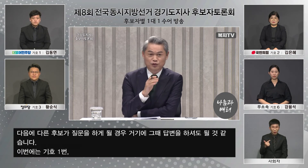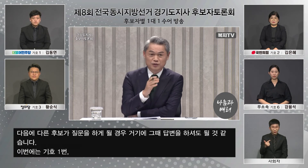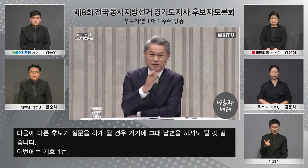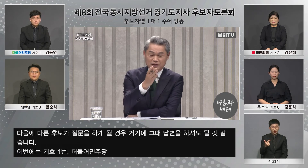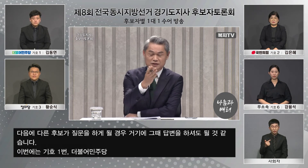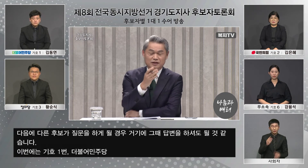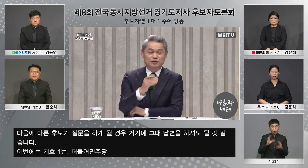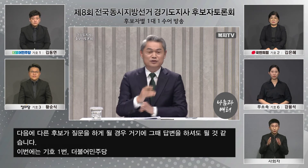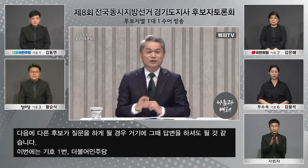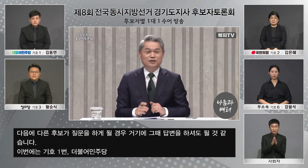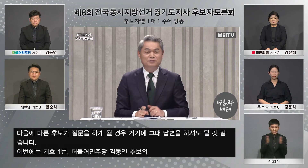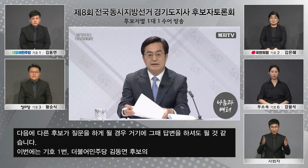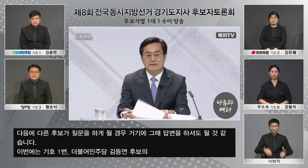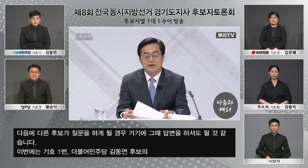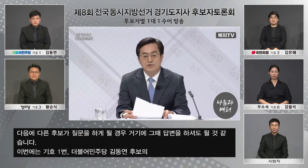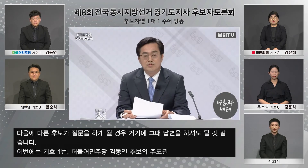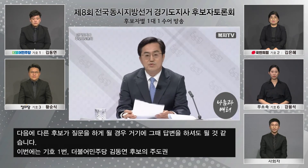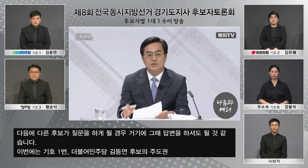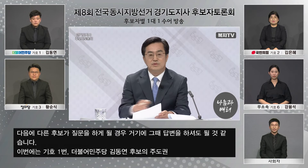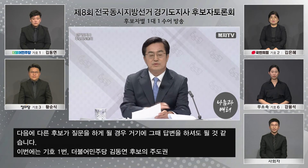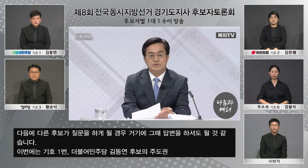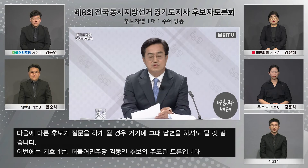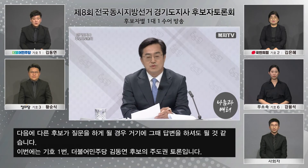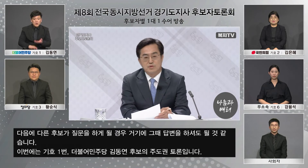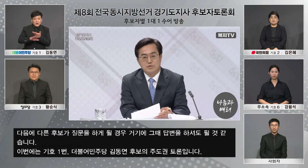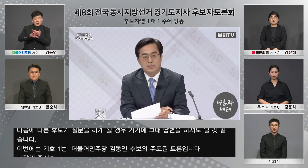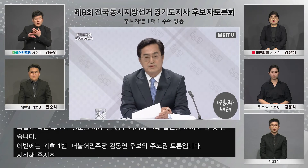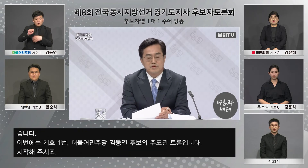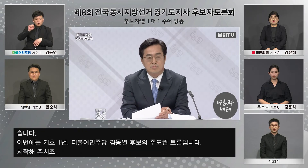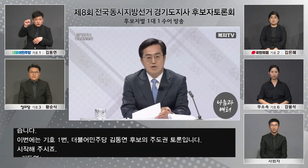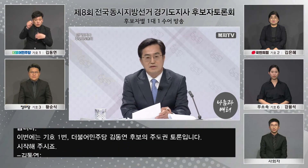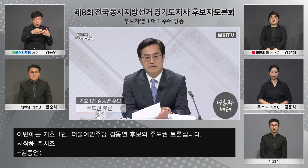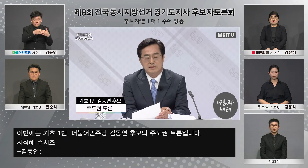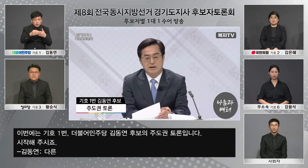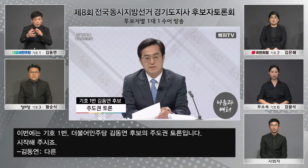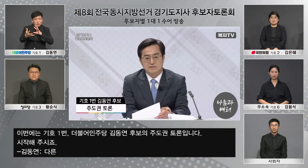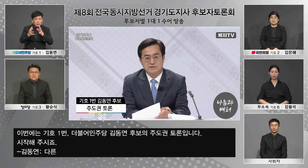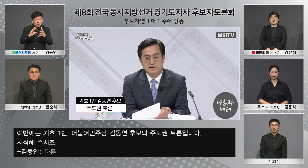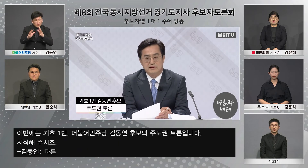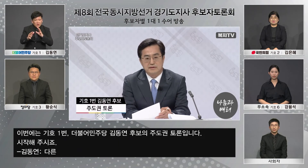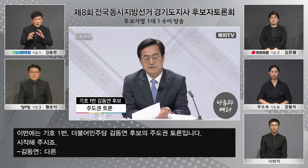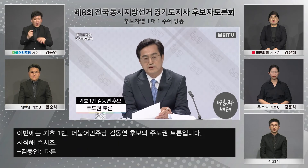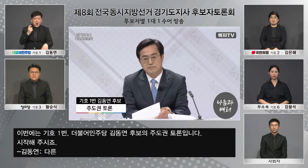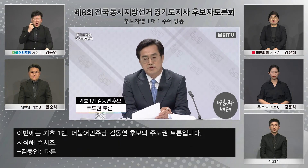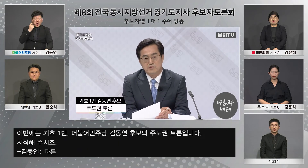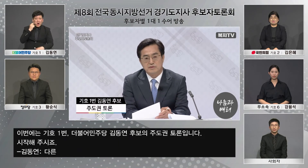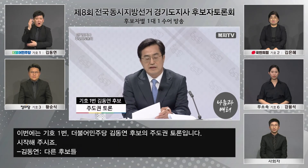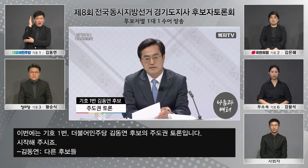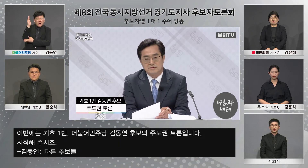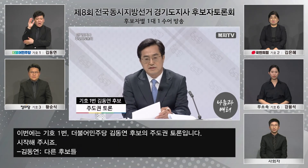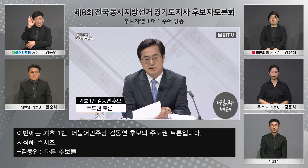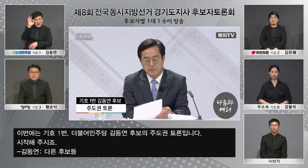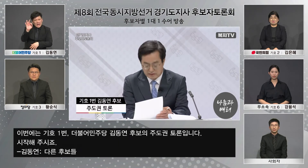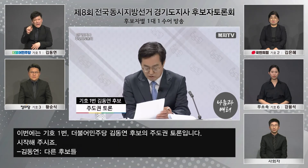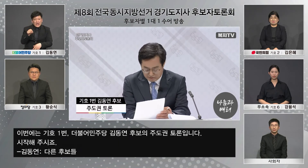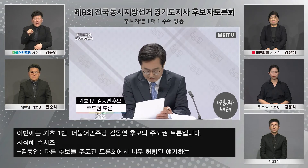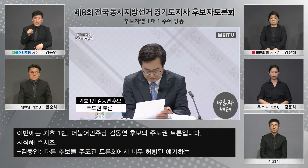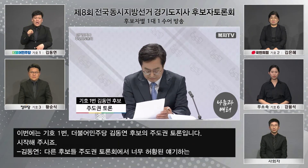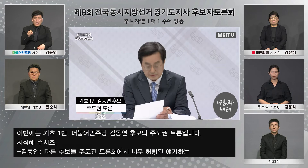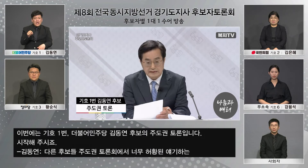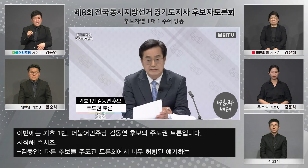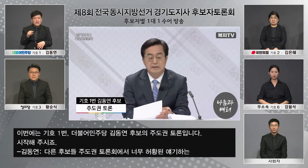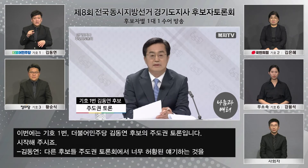주도권 토론입니다. 시작해 주시죠. 네, 다른 후보들 주도권 토론에서 너무 허황된 얘기하는 것을 제가 참 설명을 다시 해서 제 시간 뺏기가